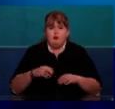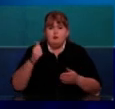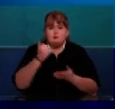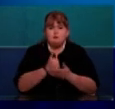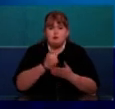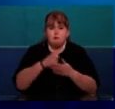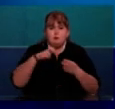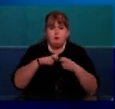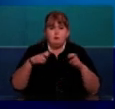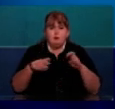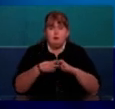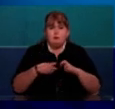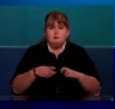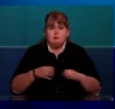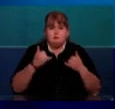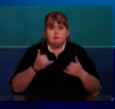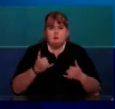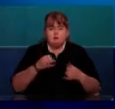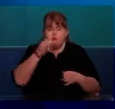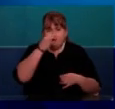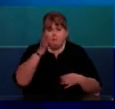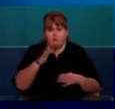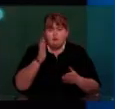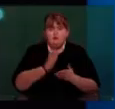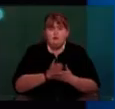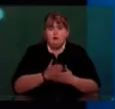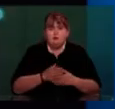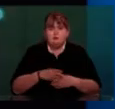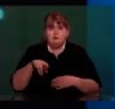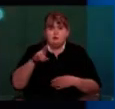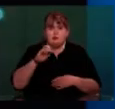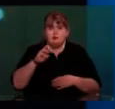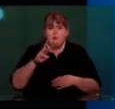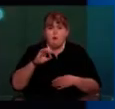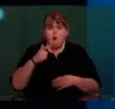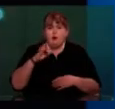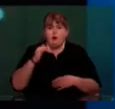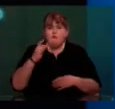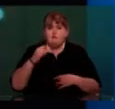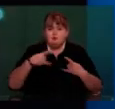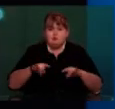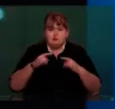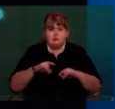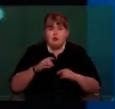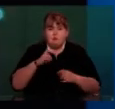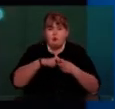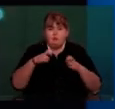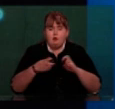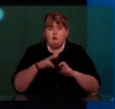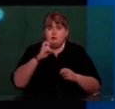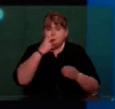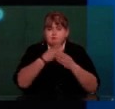Основными проблемами современной Африки являются демографическая проблема. Несмотря